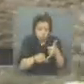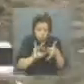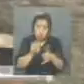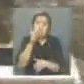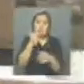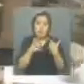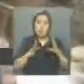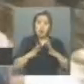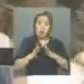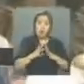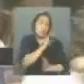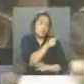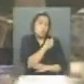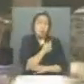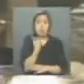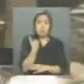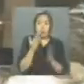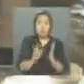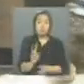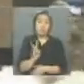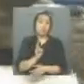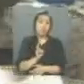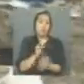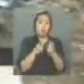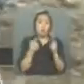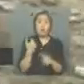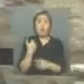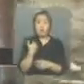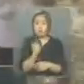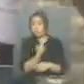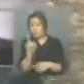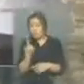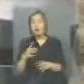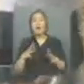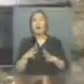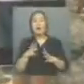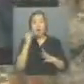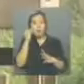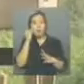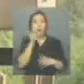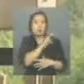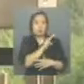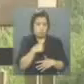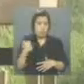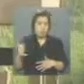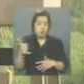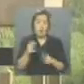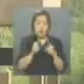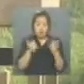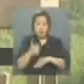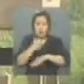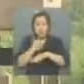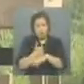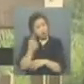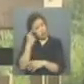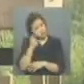รักษาตัวในโรงพยาบาล2คนส่วนอีกคนกลับบ้านได้แล้วเหตุการณ์ครั้งนี้ผู้นำชุมชนเชื่อว่าเกิดจากการดิด